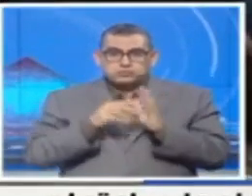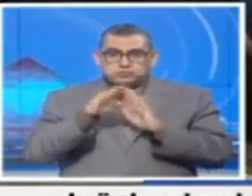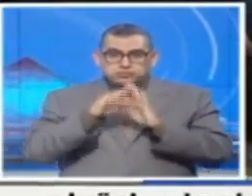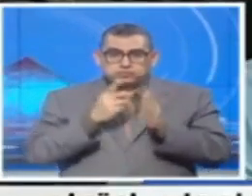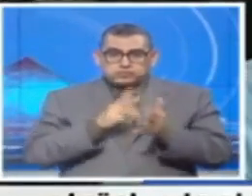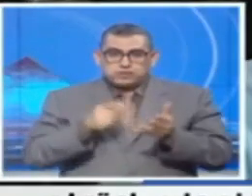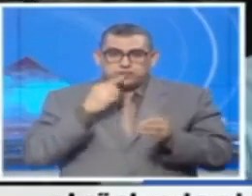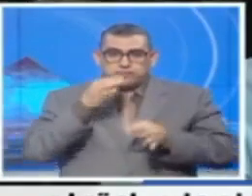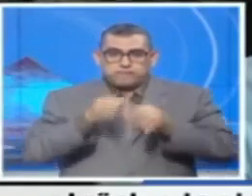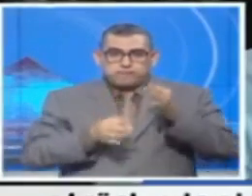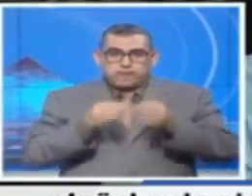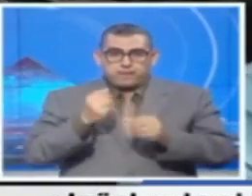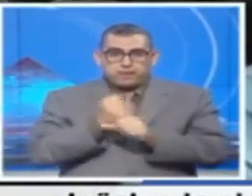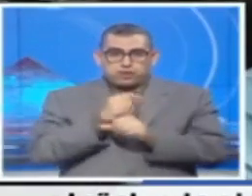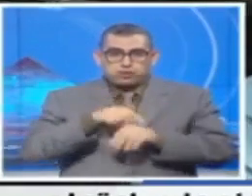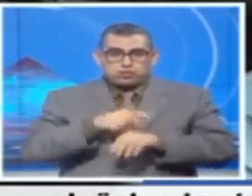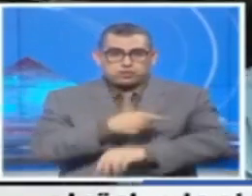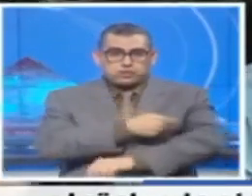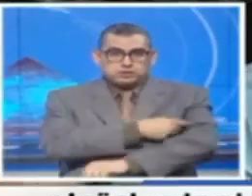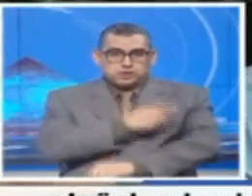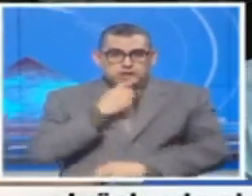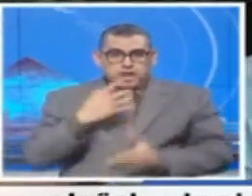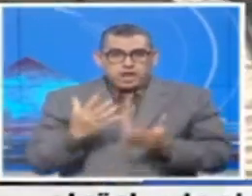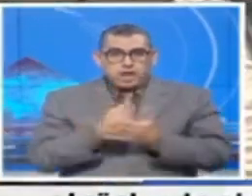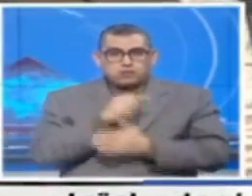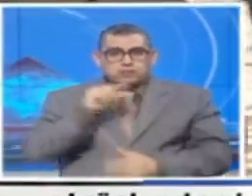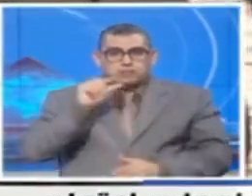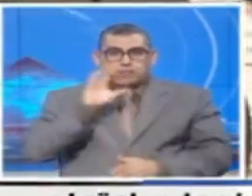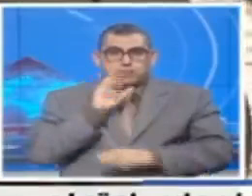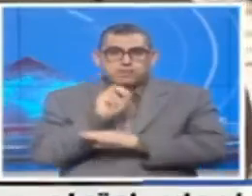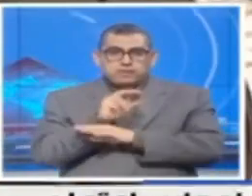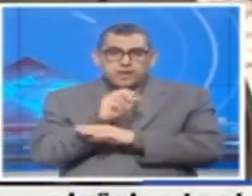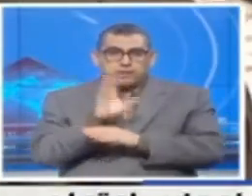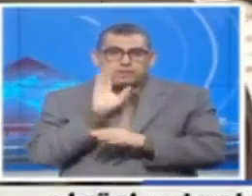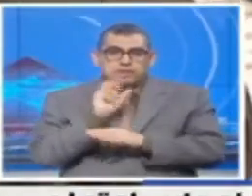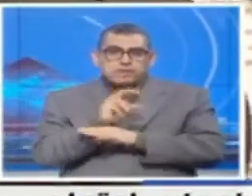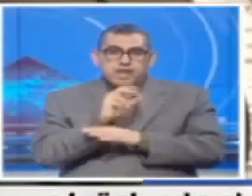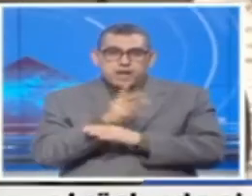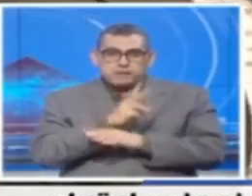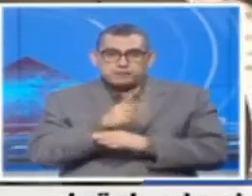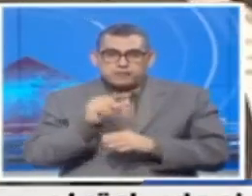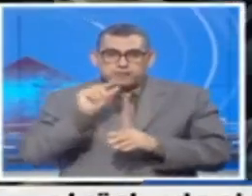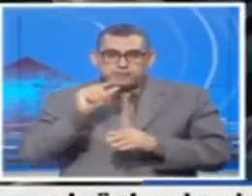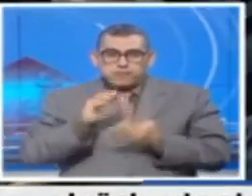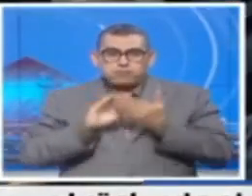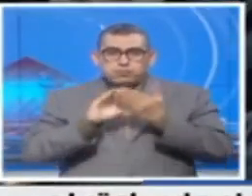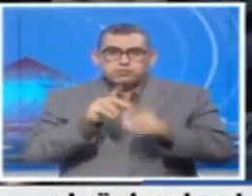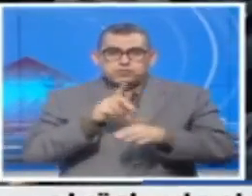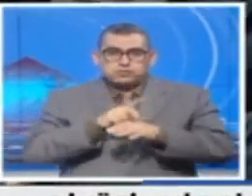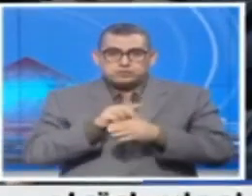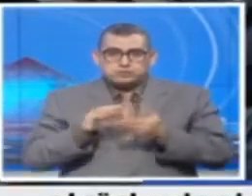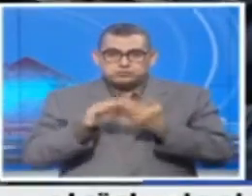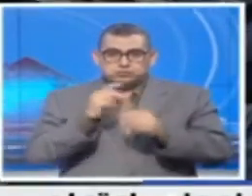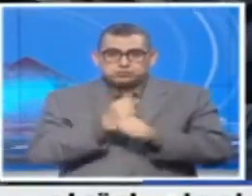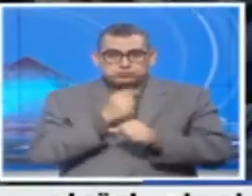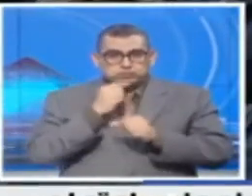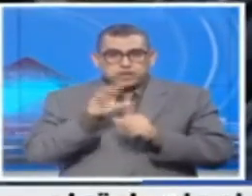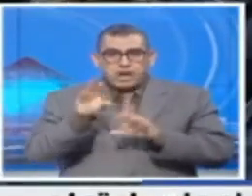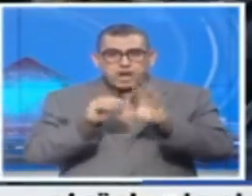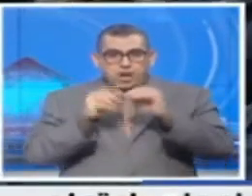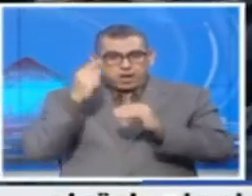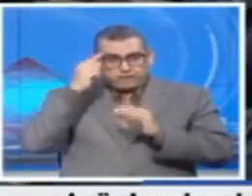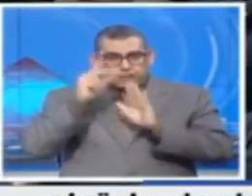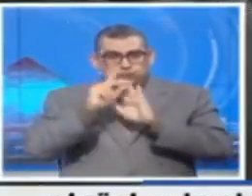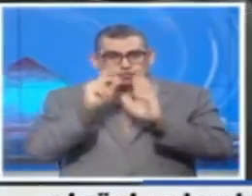مجال المعامل الطبية بما تتيحه من برامج تدريبية وتعليمية لمقدم الخدمة للتعرف على متطلبات